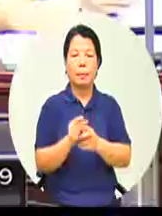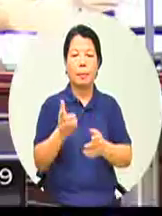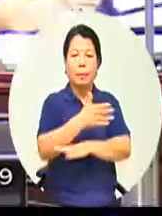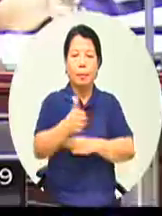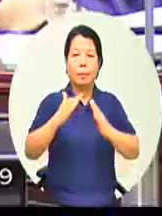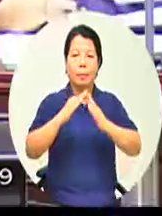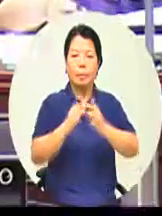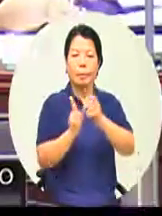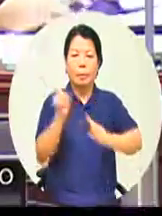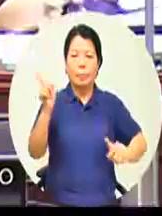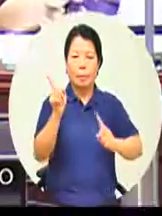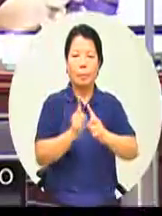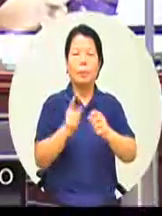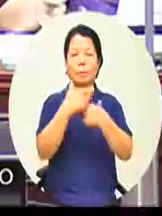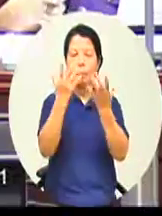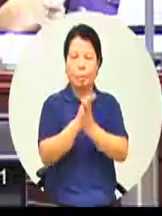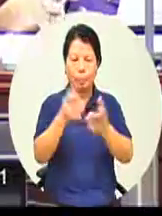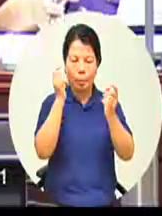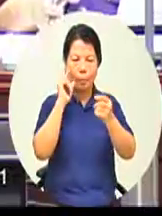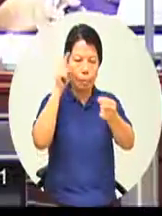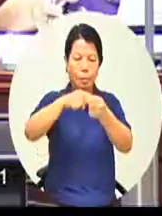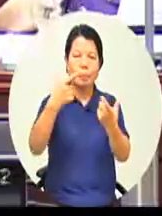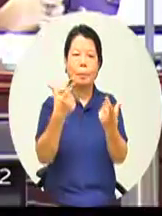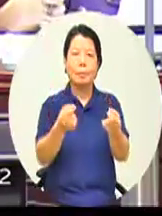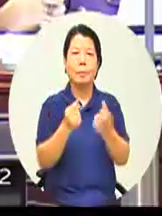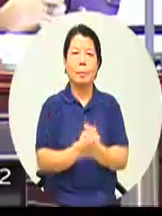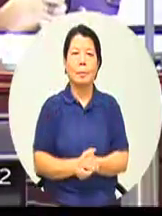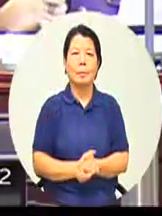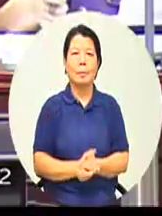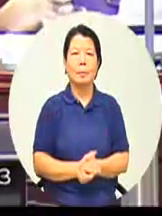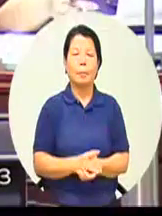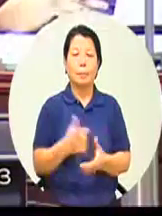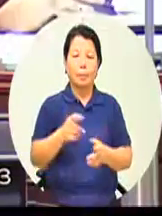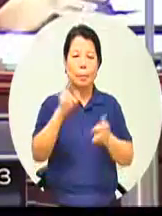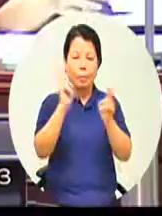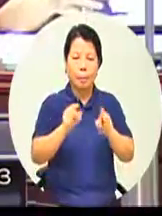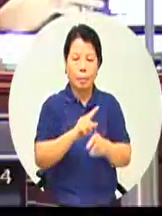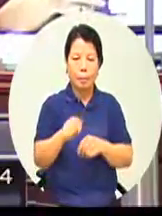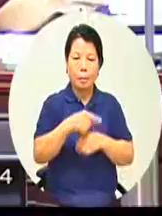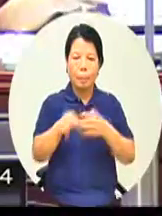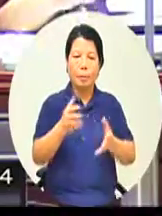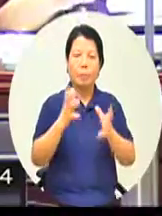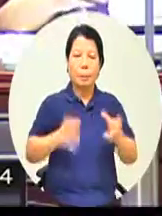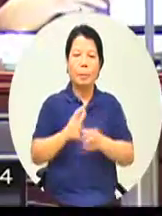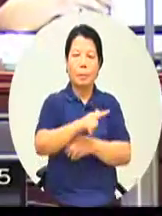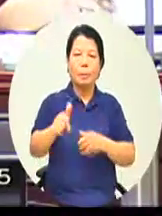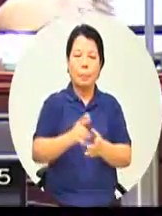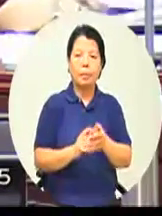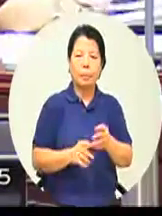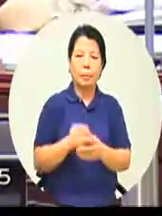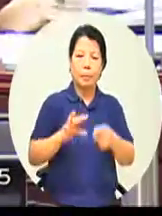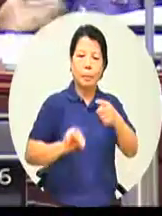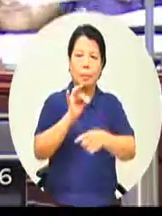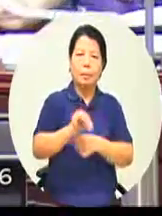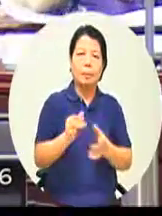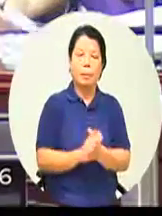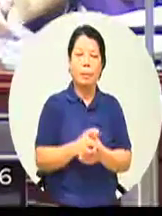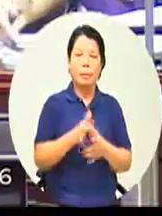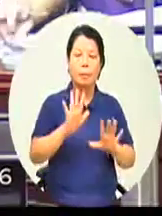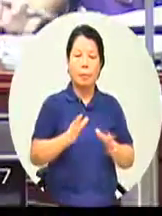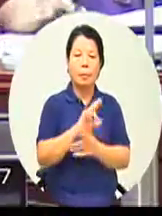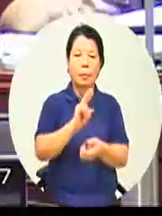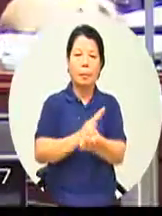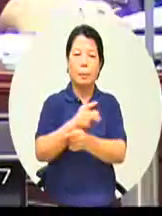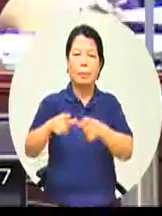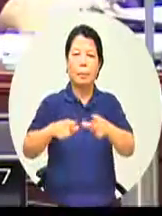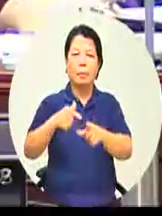这是我们共同的目标。 对， 第一个关心的就是电子教学设备的这个比例它其实的整个在林园区